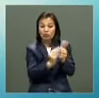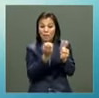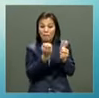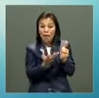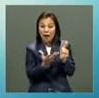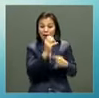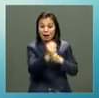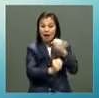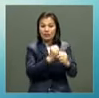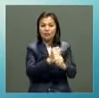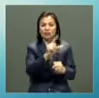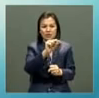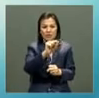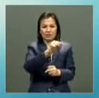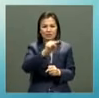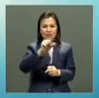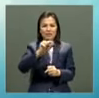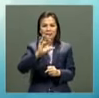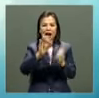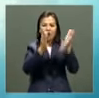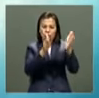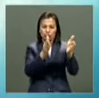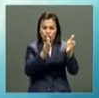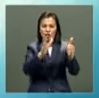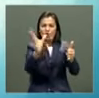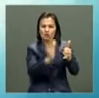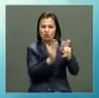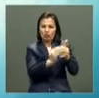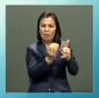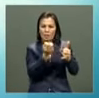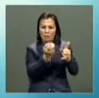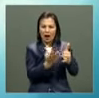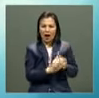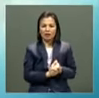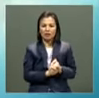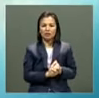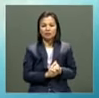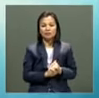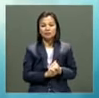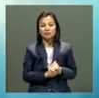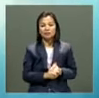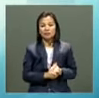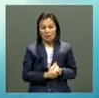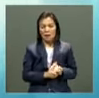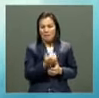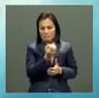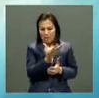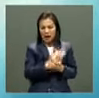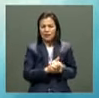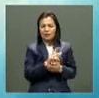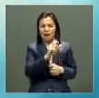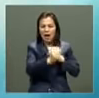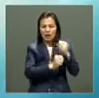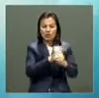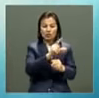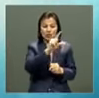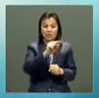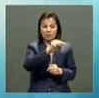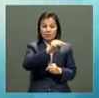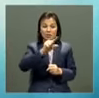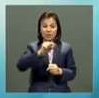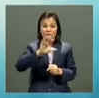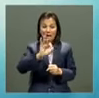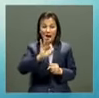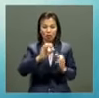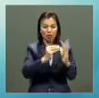กลับมาอยู่ที่อายุ20ถึง29ปีนะครับกลุ่มนี้ติดเชื้อไปจำนวนมากทีเดียวนะครับ